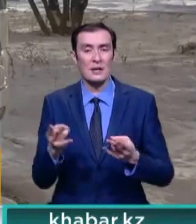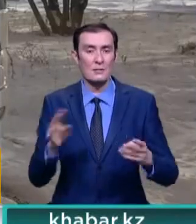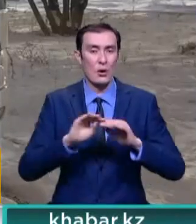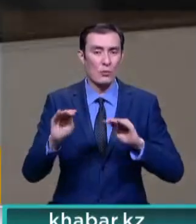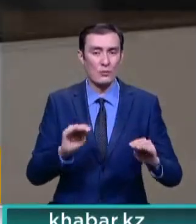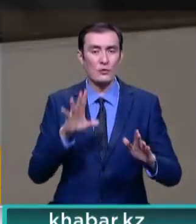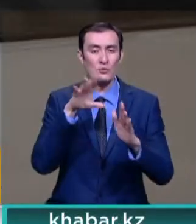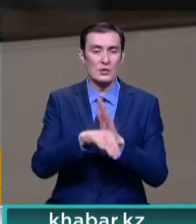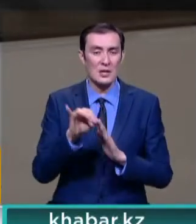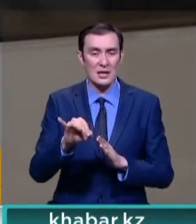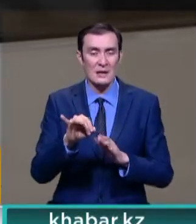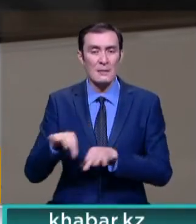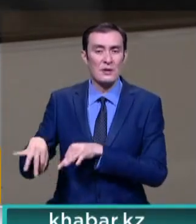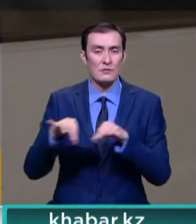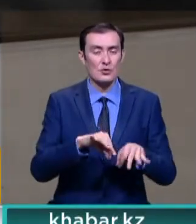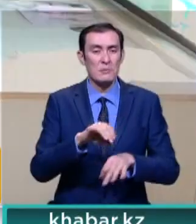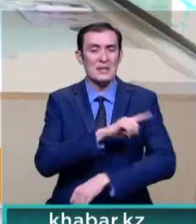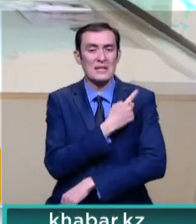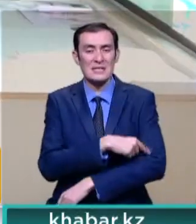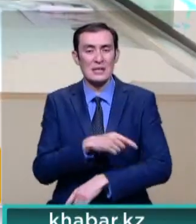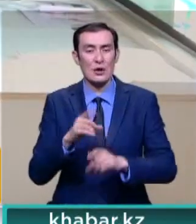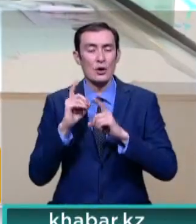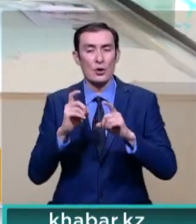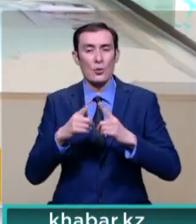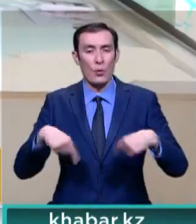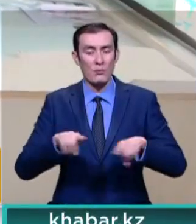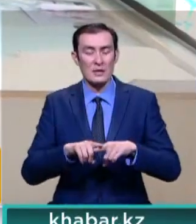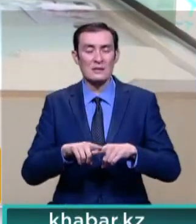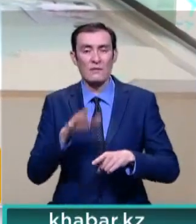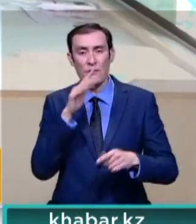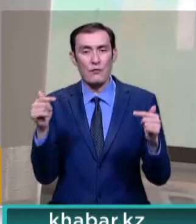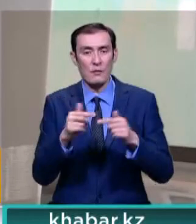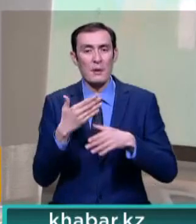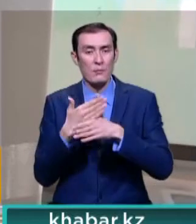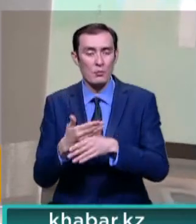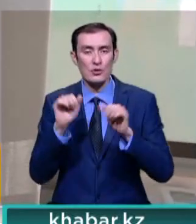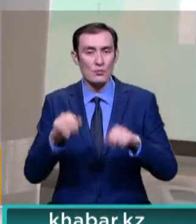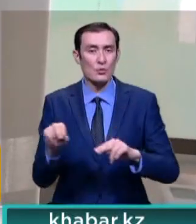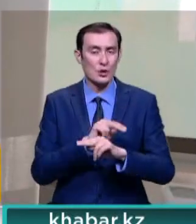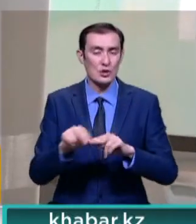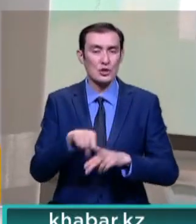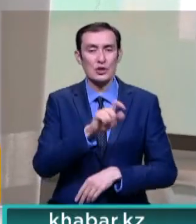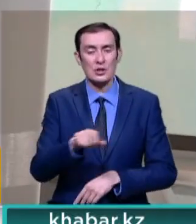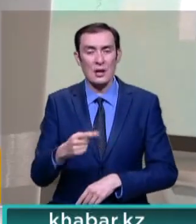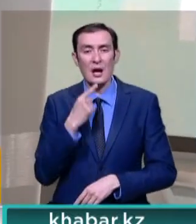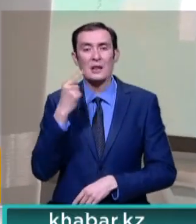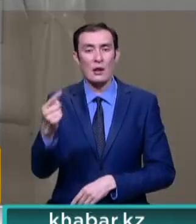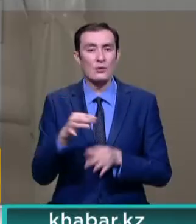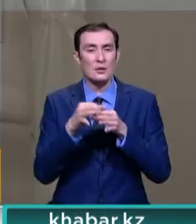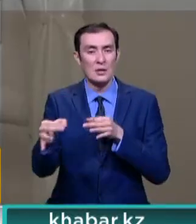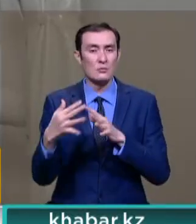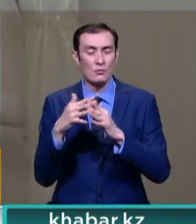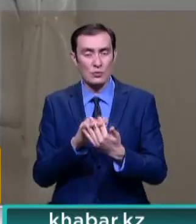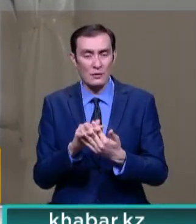необходимое оборудование, в том числе передвижной медицинский комплекс. Теперь своевременную помощь смогут получать и жители отдаленных населенных